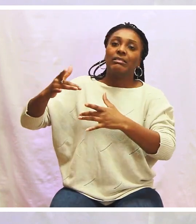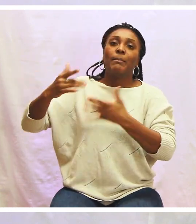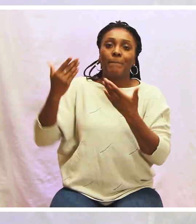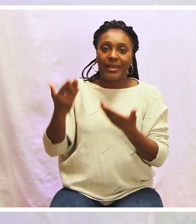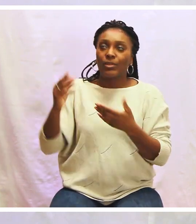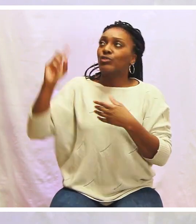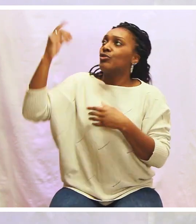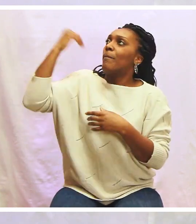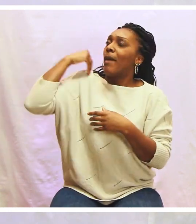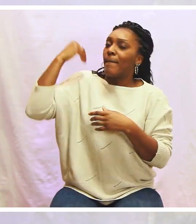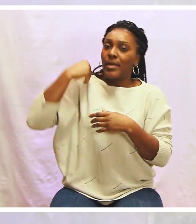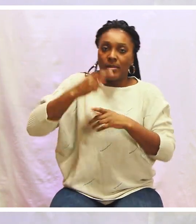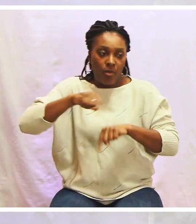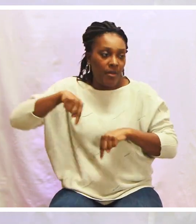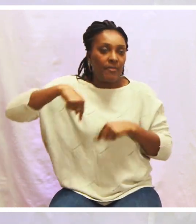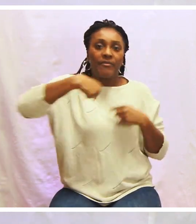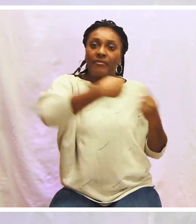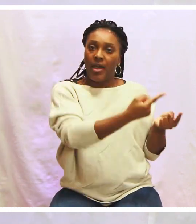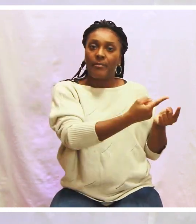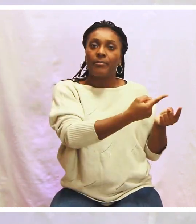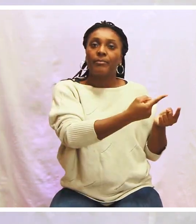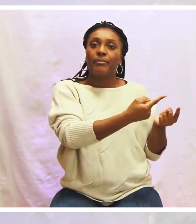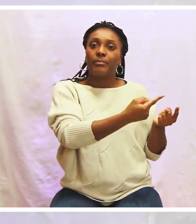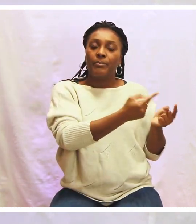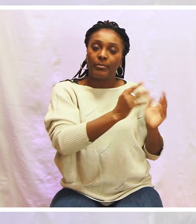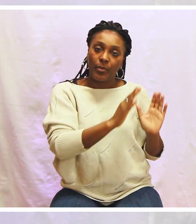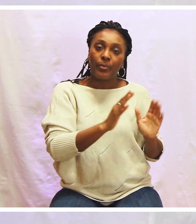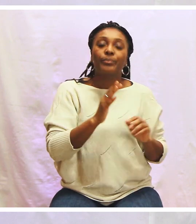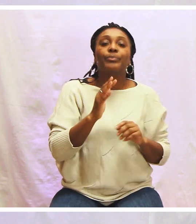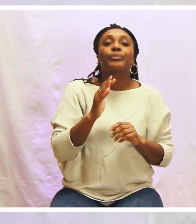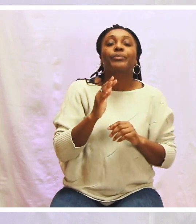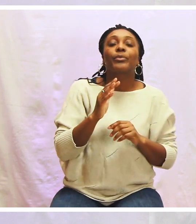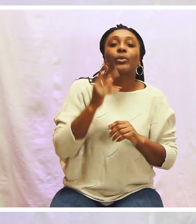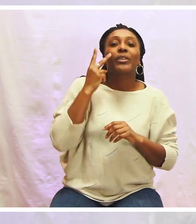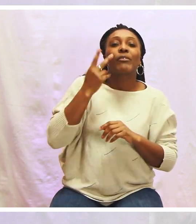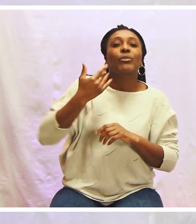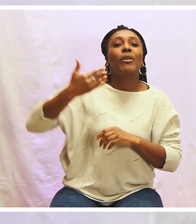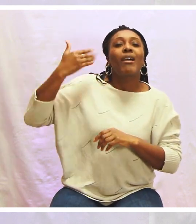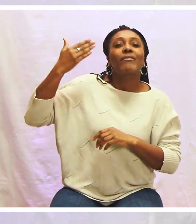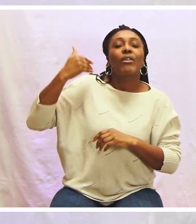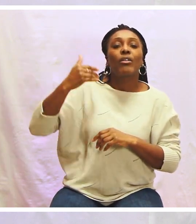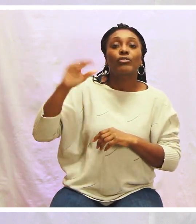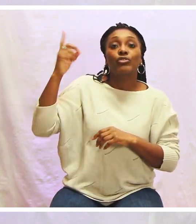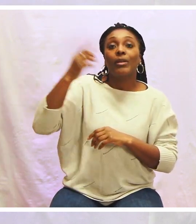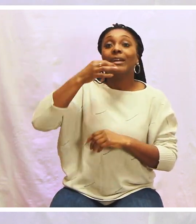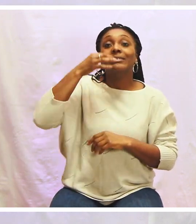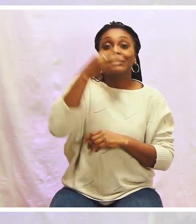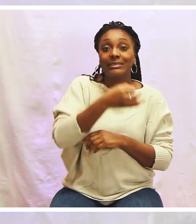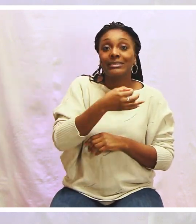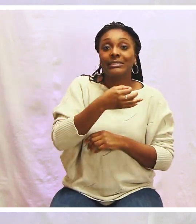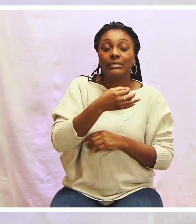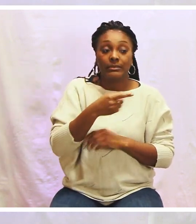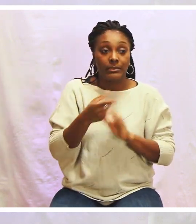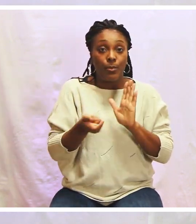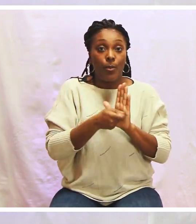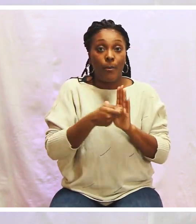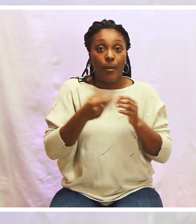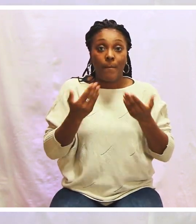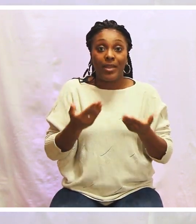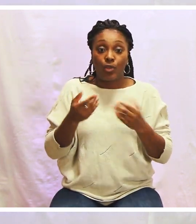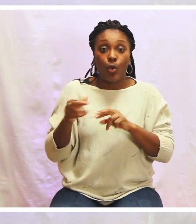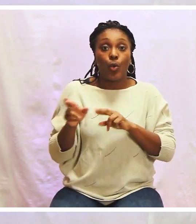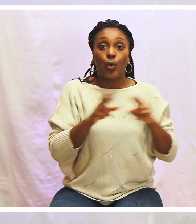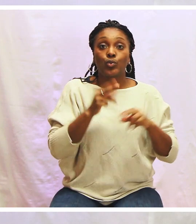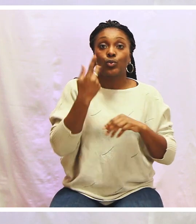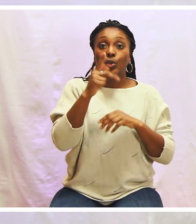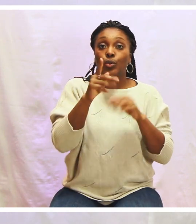que Dieu m'appelle de faire. On a vu dans un épisode précédent que Dieu lui a dit par un moment, bien, c'est le temps de rentrer dans ton